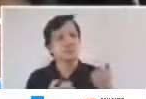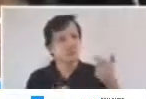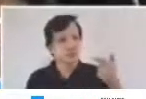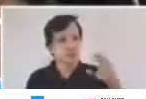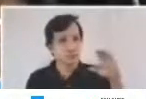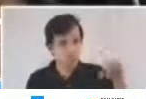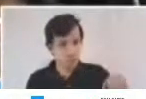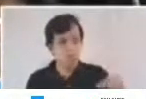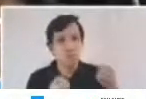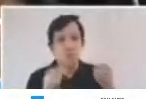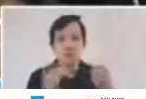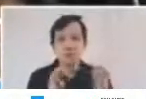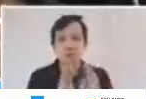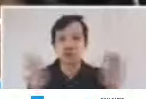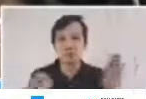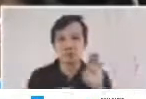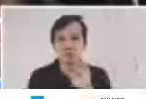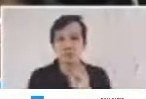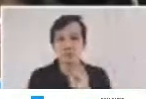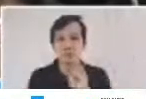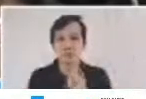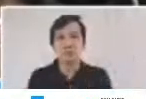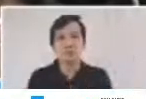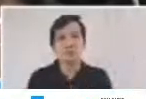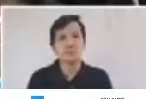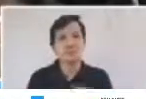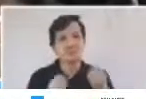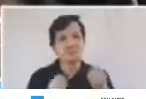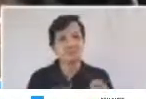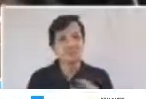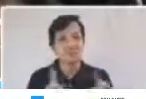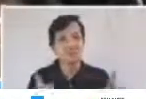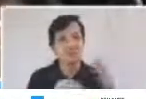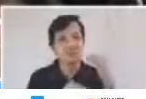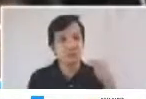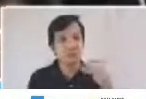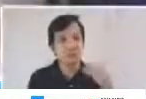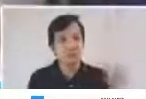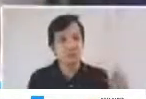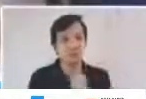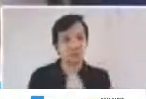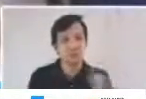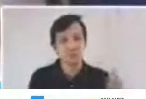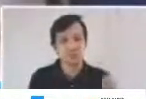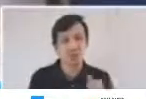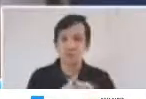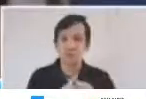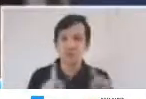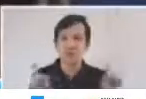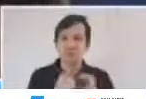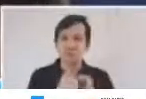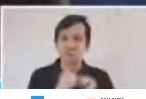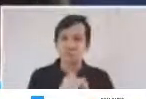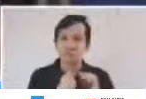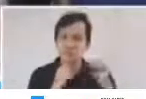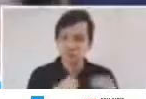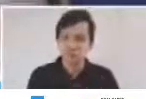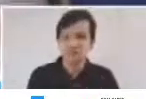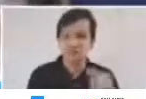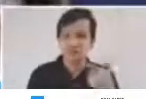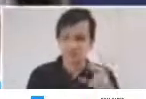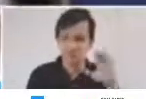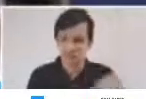ay handa o mano siyang magsiyasat upang mahuli at pananagutin ang sinumang inaabuso at